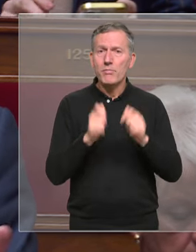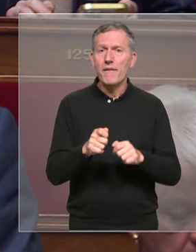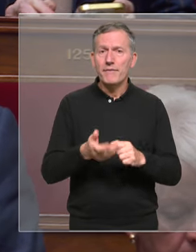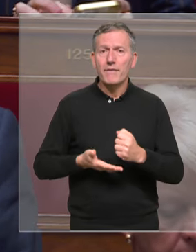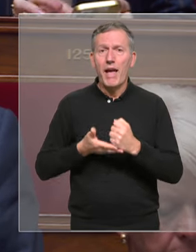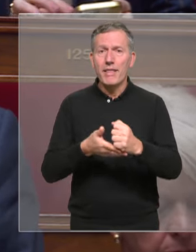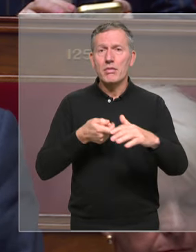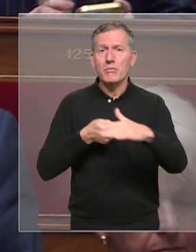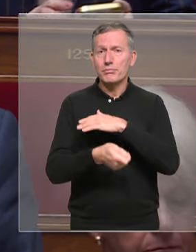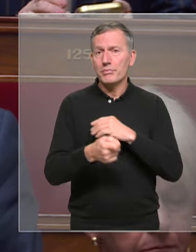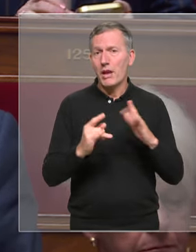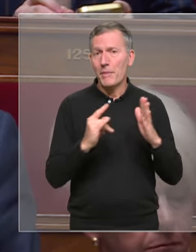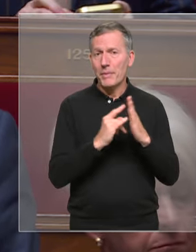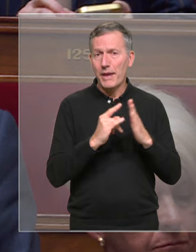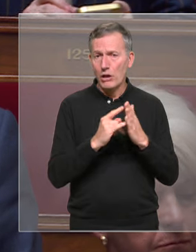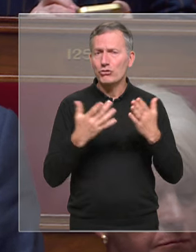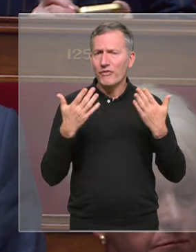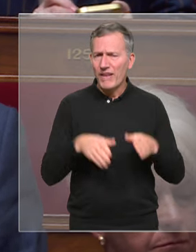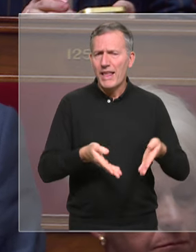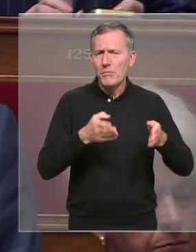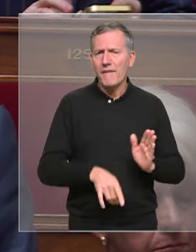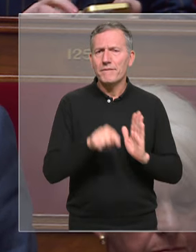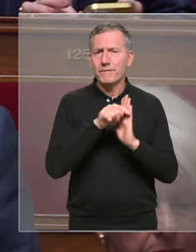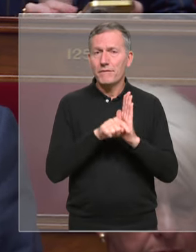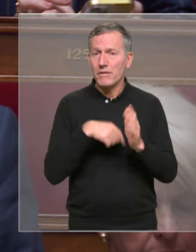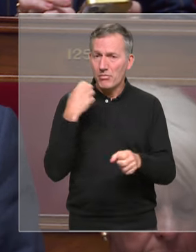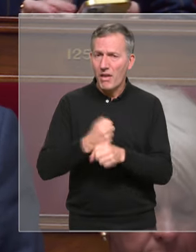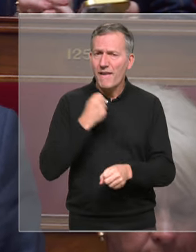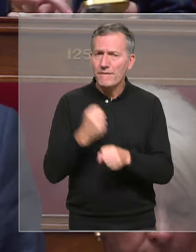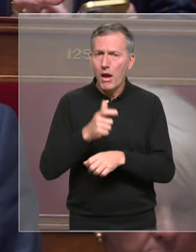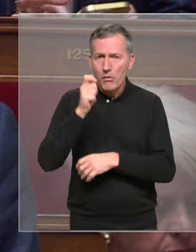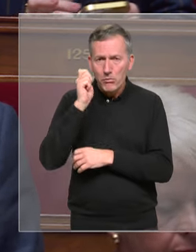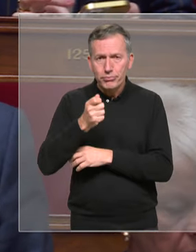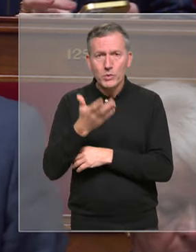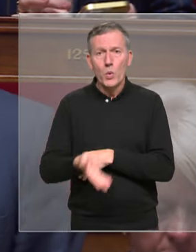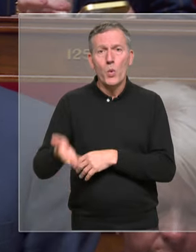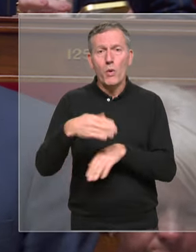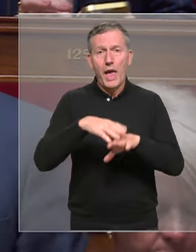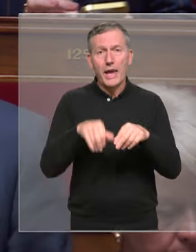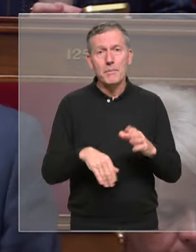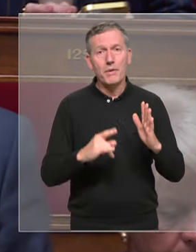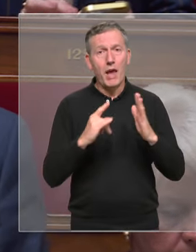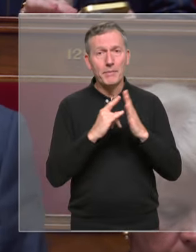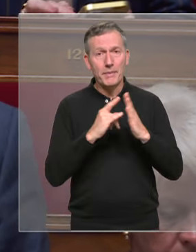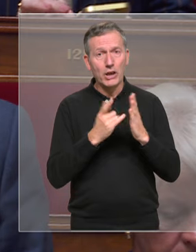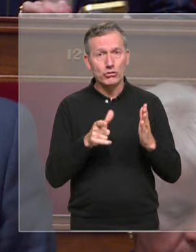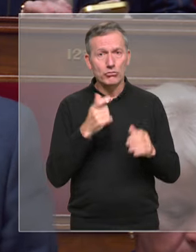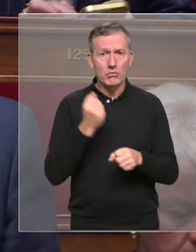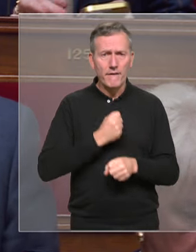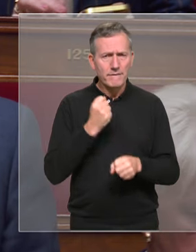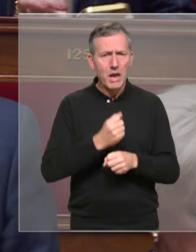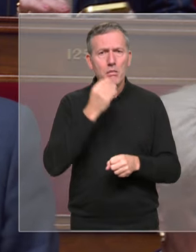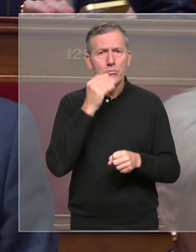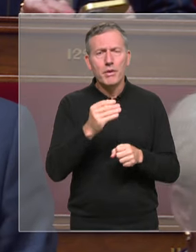aides par les maisons départementales ont été fixés. Je salue le travail colossal réalisé par les équipes des maisons départementales des personnes handicapées